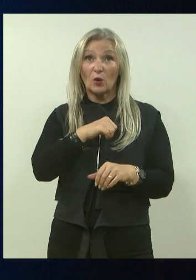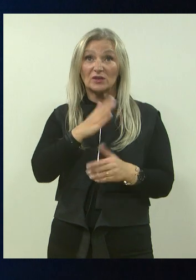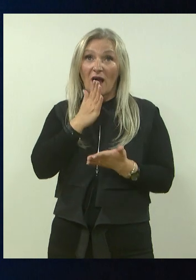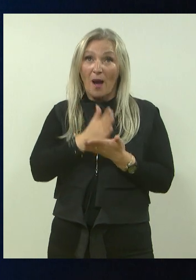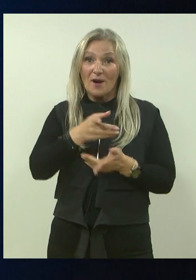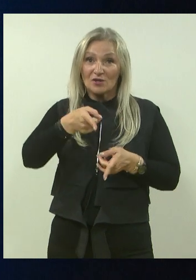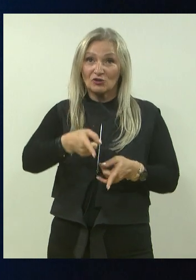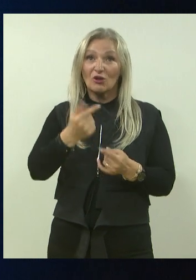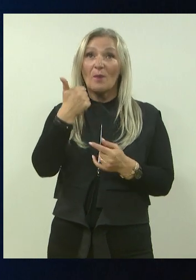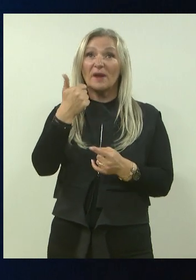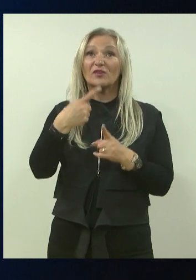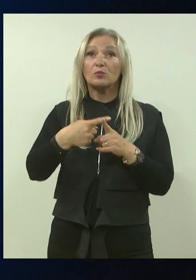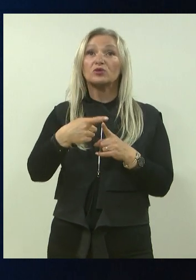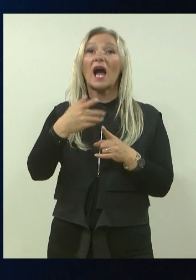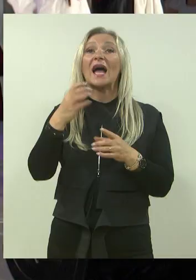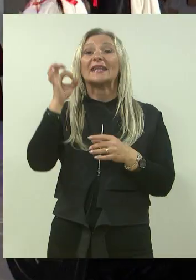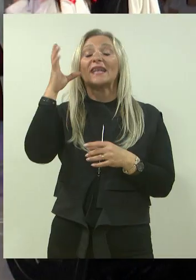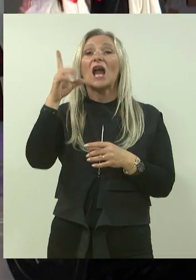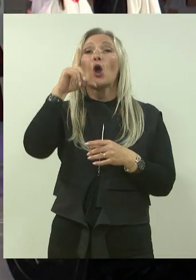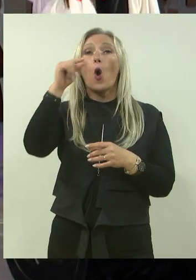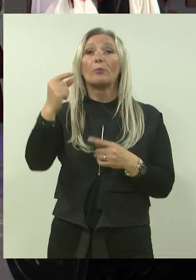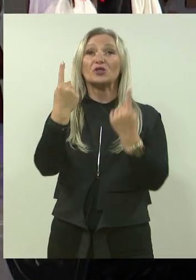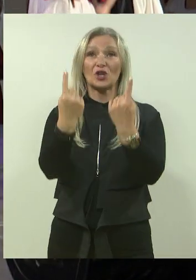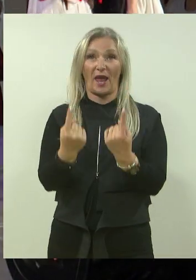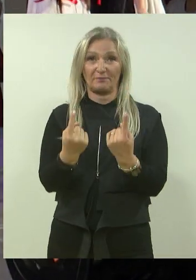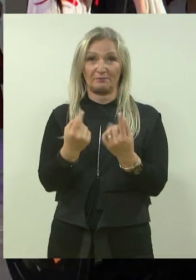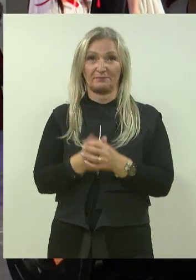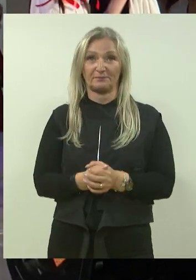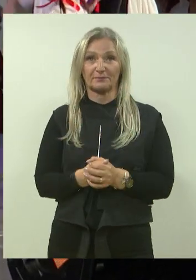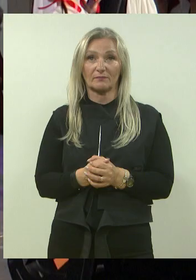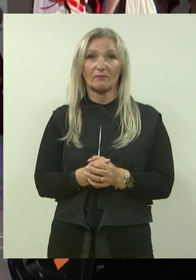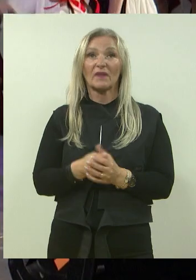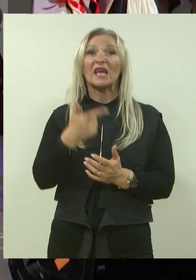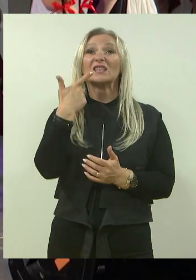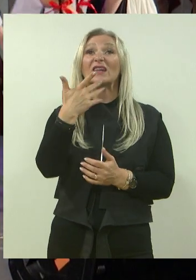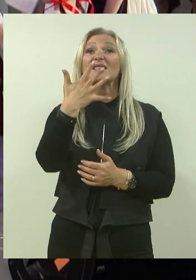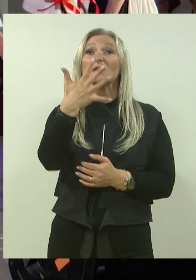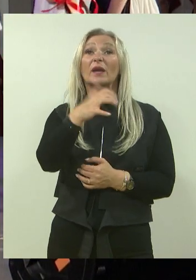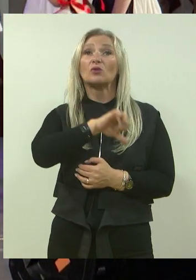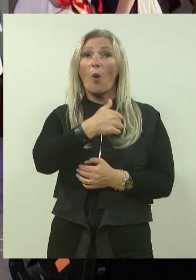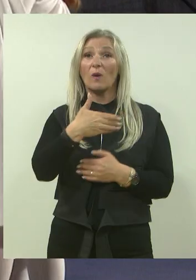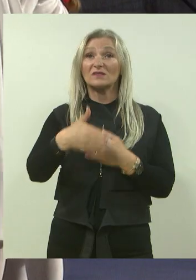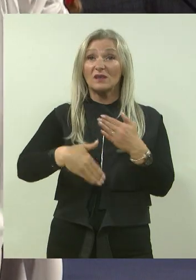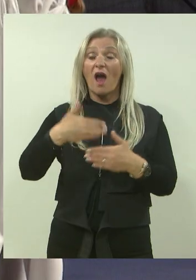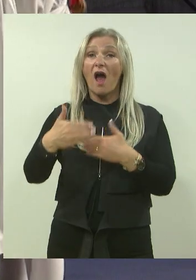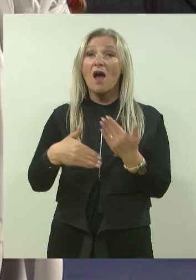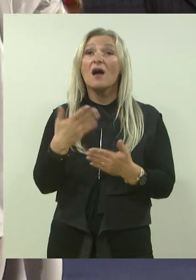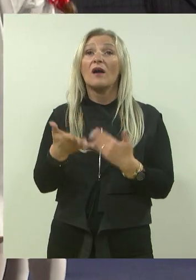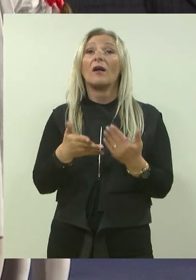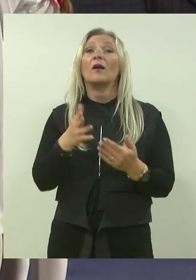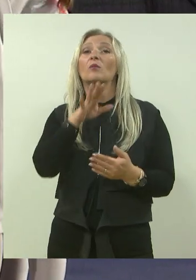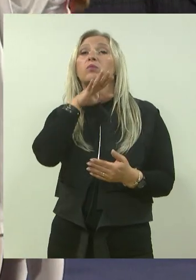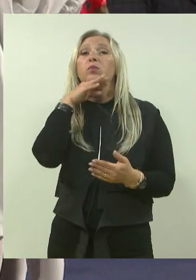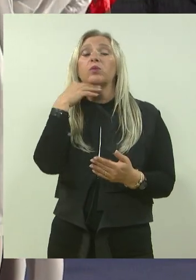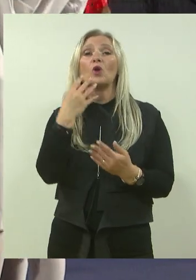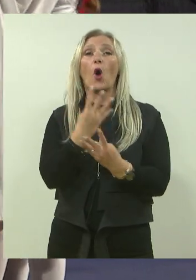proslavi Dana općine, kada su se publici predstavile prve sekcije plesača. U 25 godina koje su uslijedile, bilo je uistinu